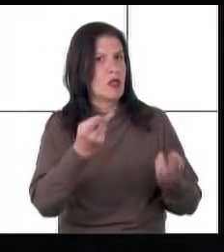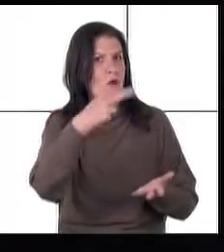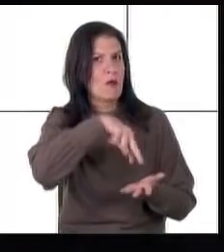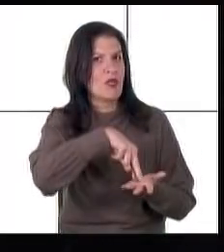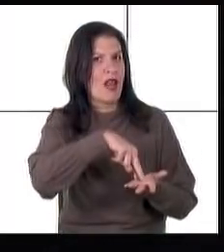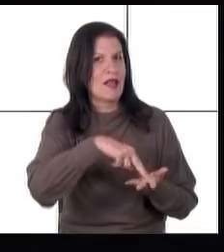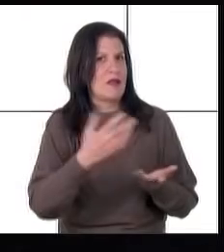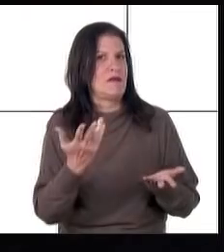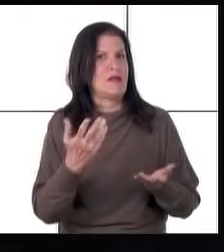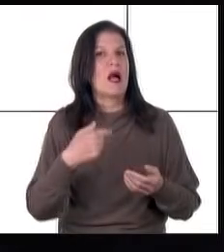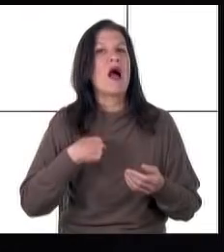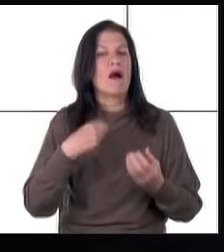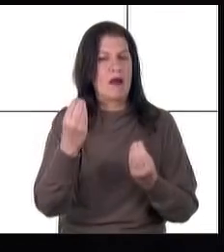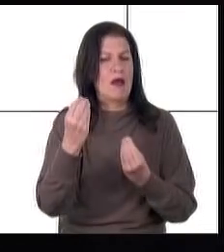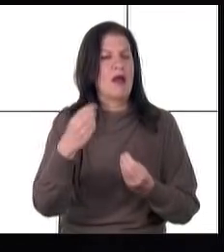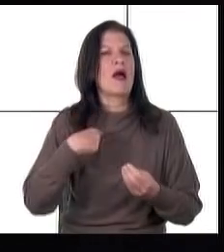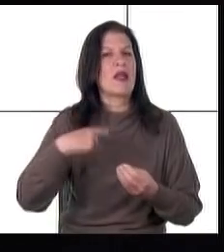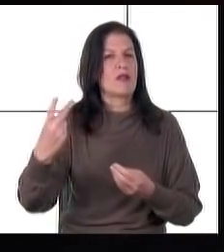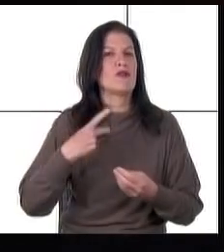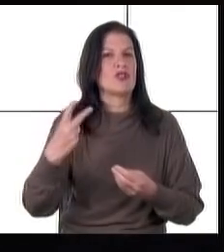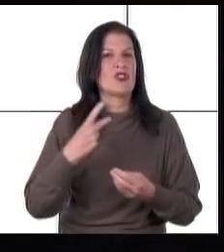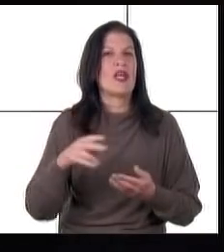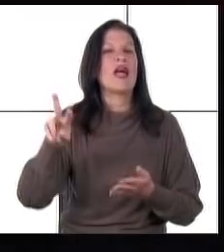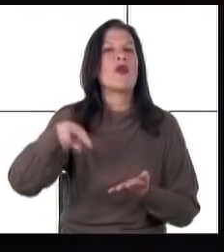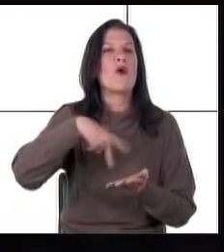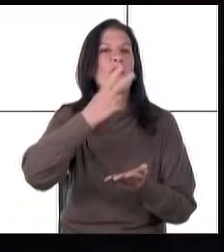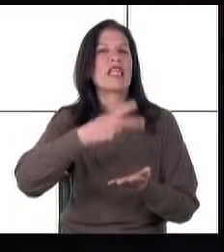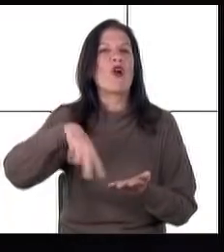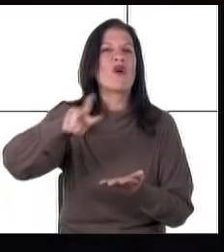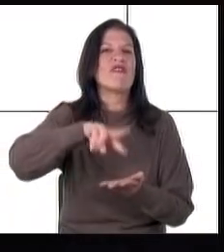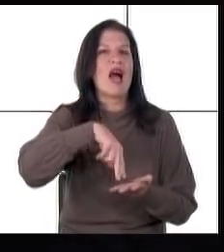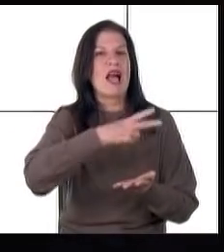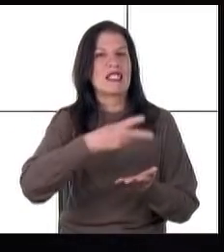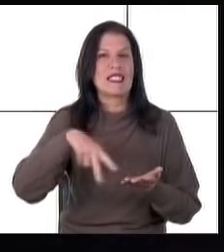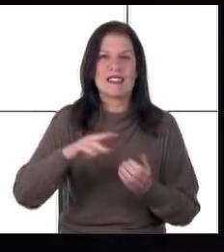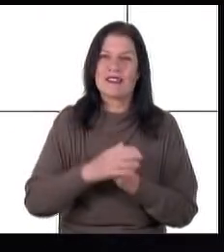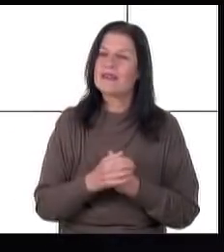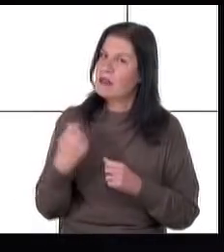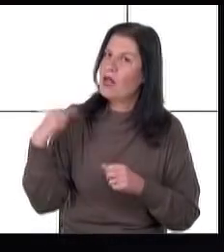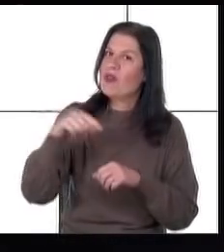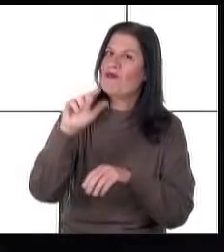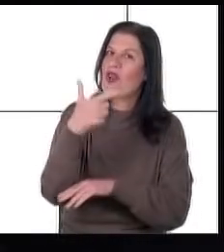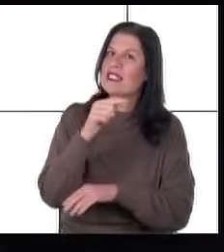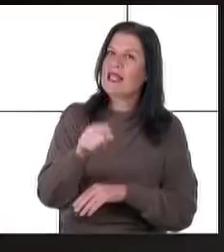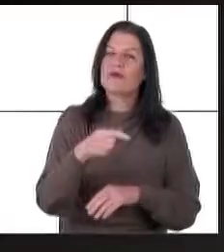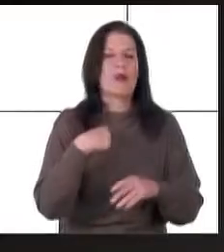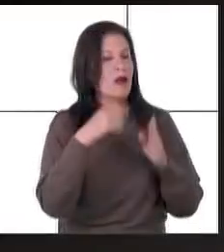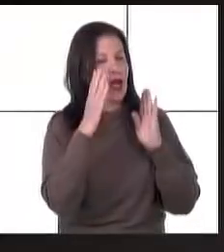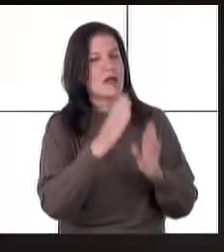будем вальсировать и вас позовем. Заснимите. Мы придем. Я верю.